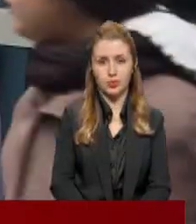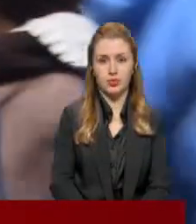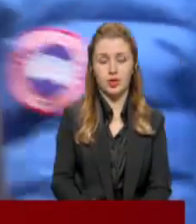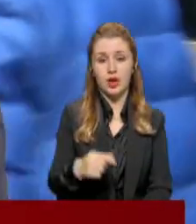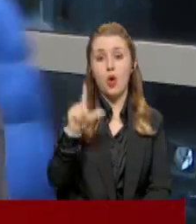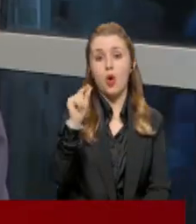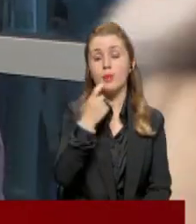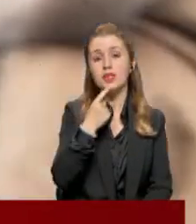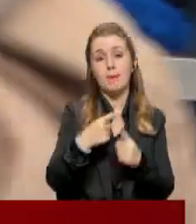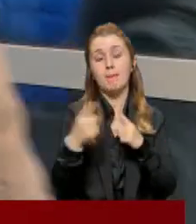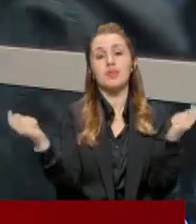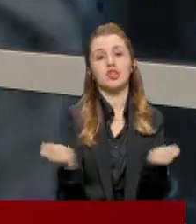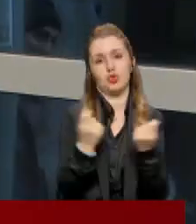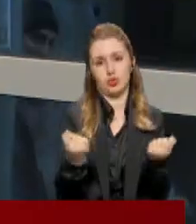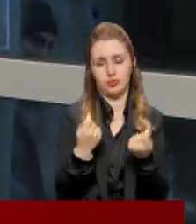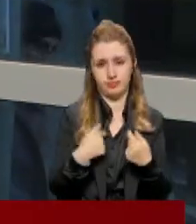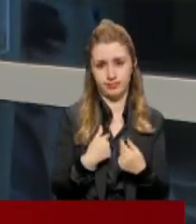Ben 11 yaşından beri çalışıyorum.